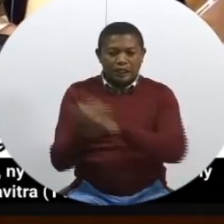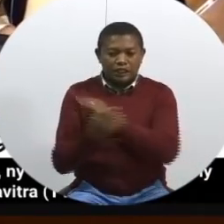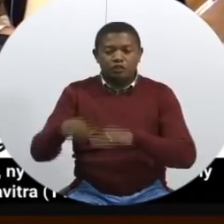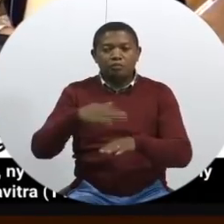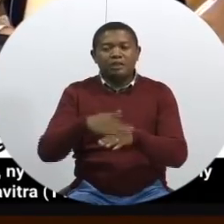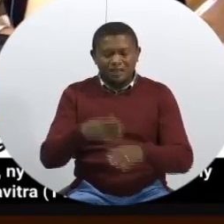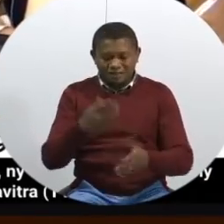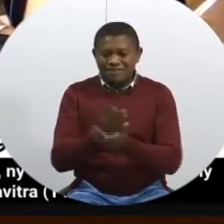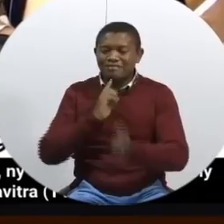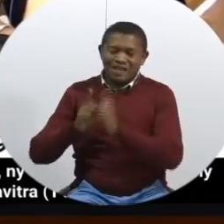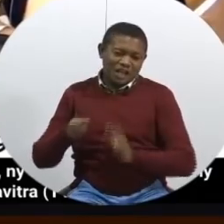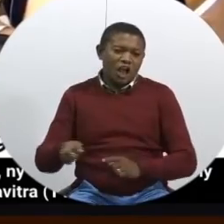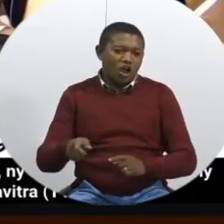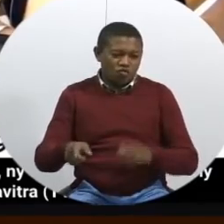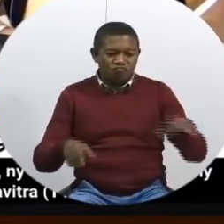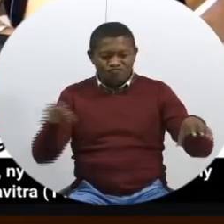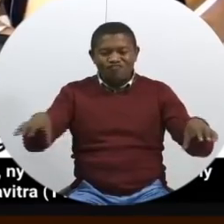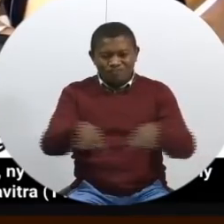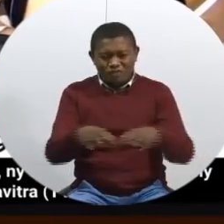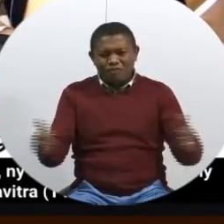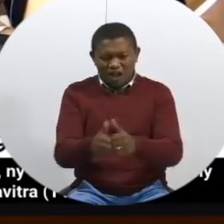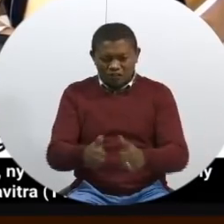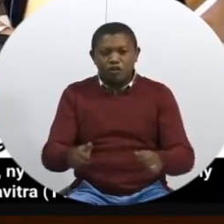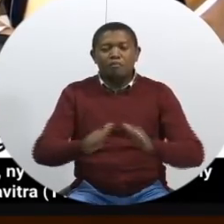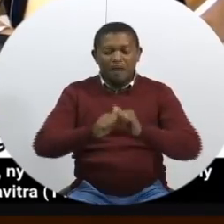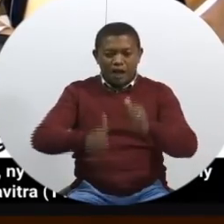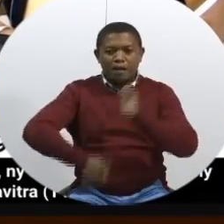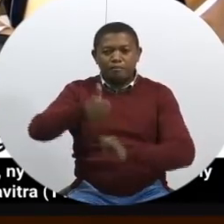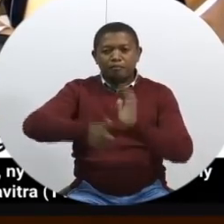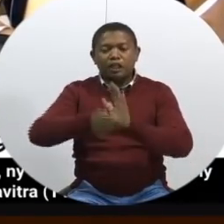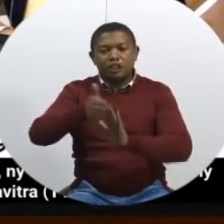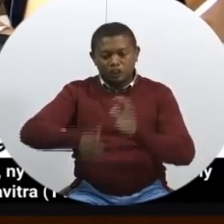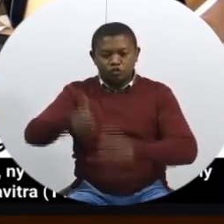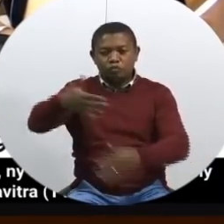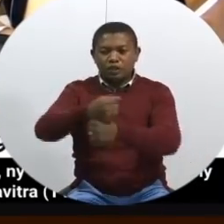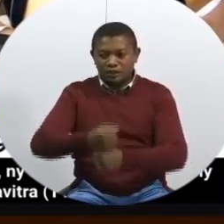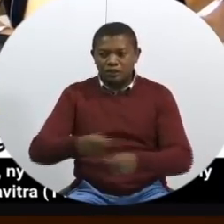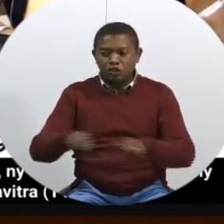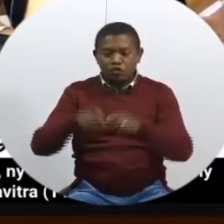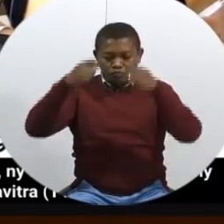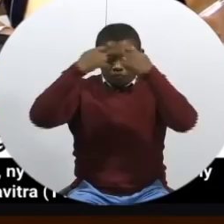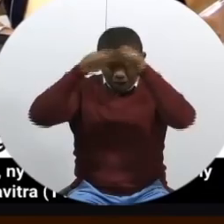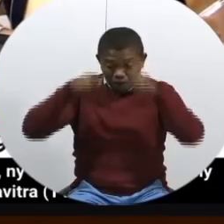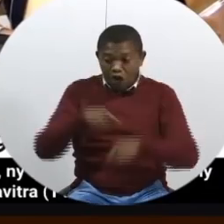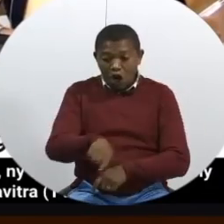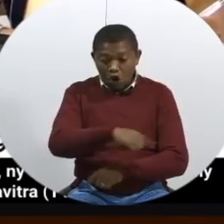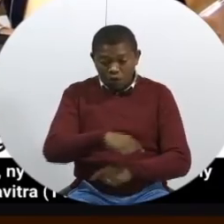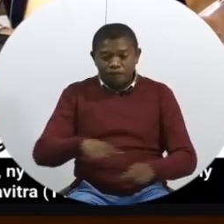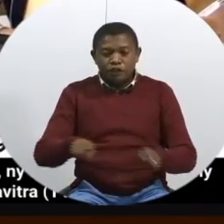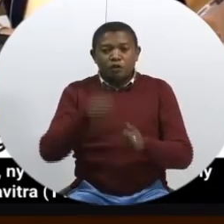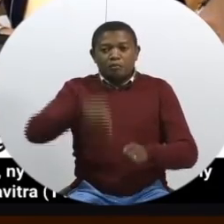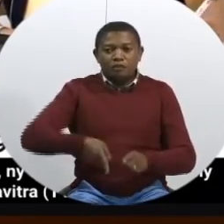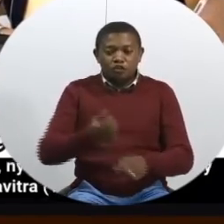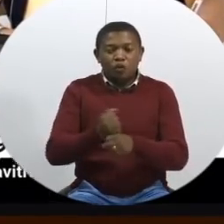dia mifampiresaka tamin'ny fitondrana avokoa na ministra tompony andraikitra dia tapaka tao anatin'izany fa ny